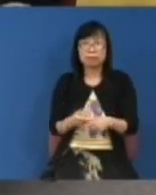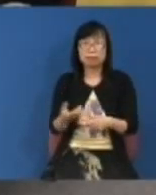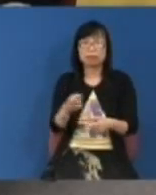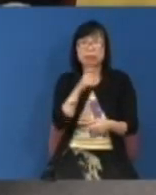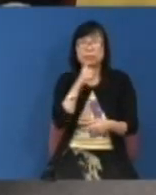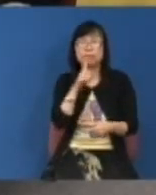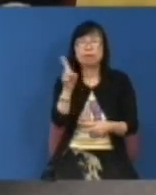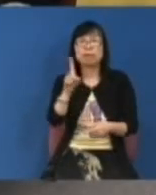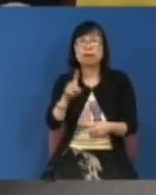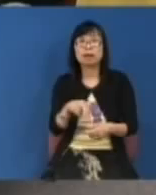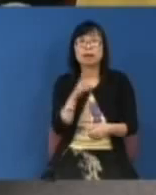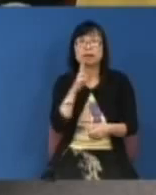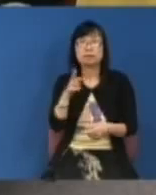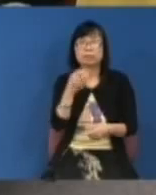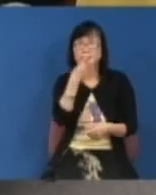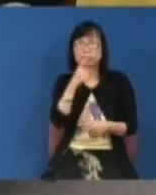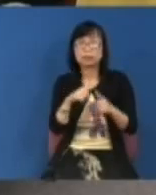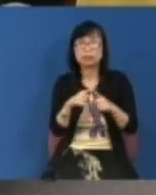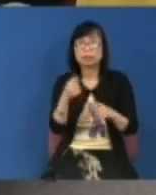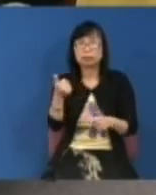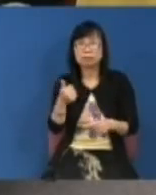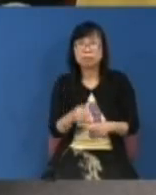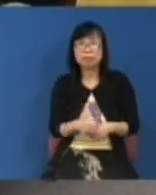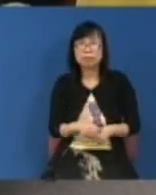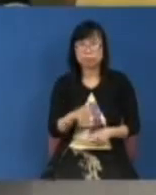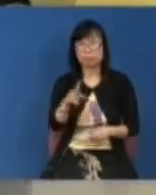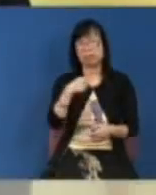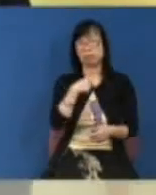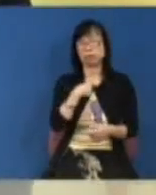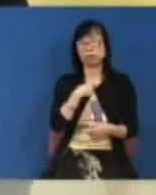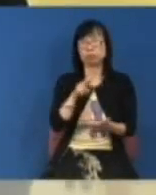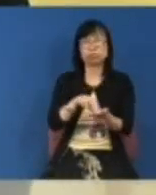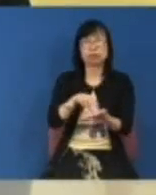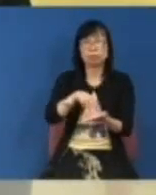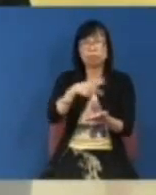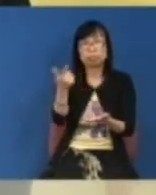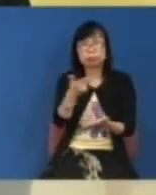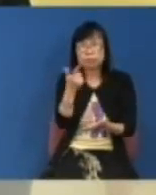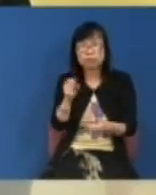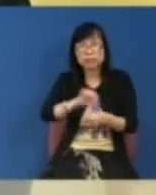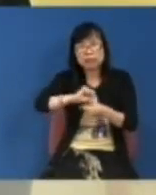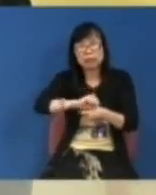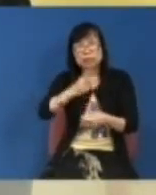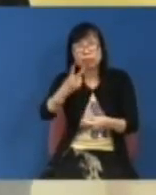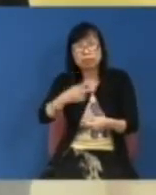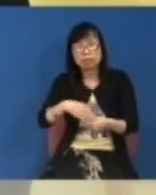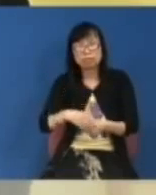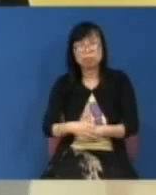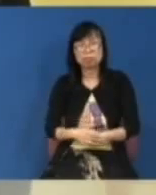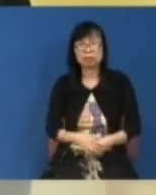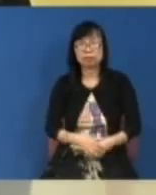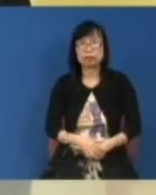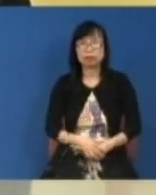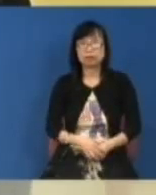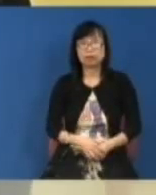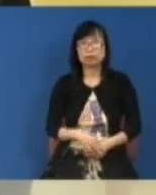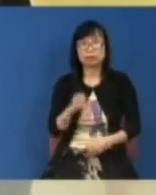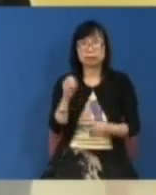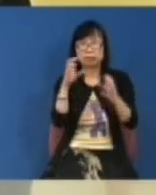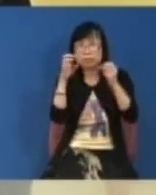咩令香港人有乜得著咧？你係咪叫佢搞多幾場咧？因為做乜嘢咧？冇，